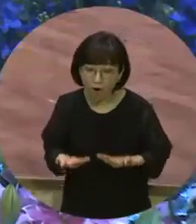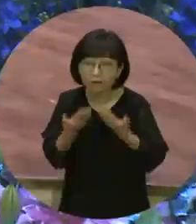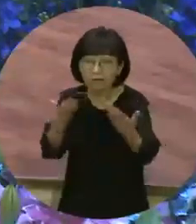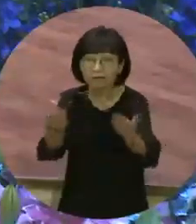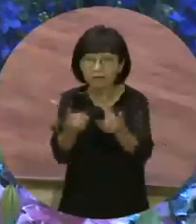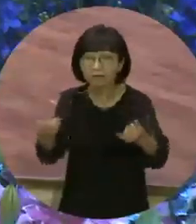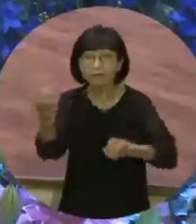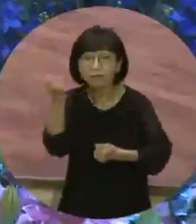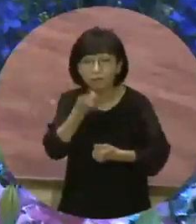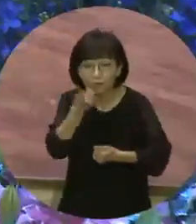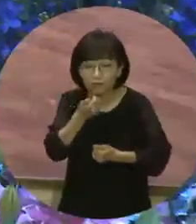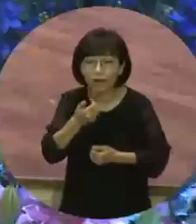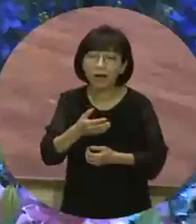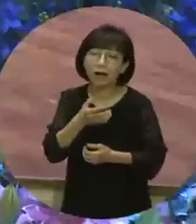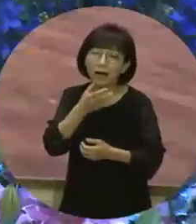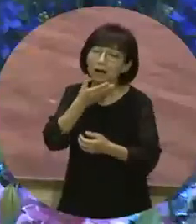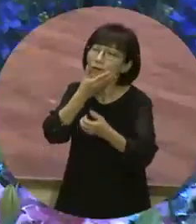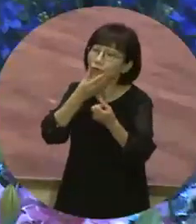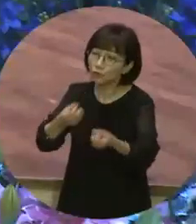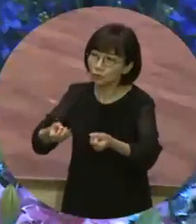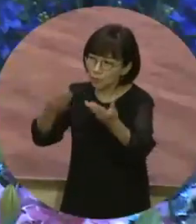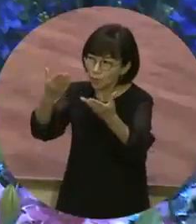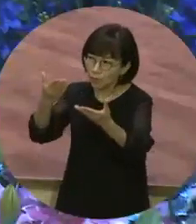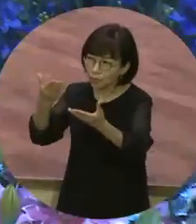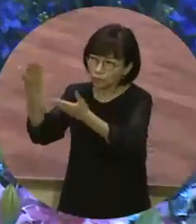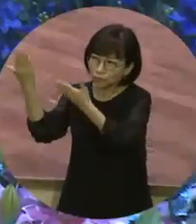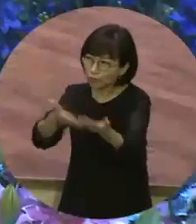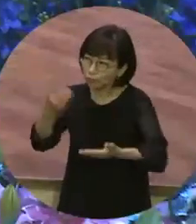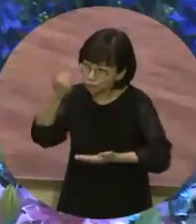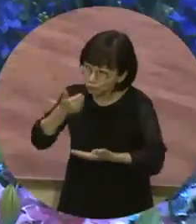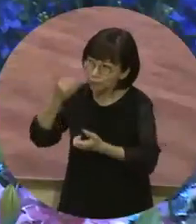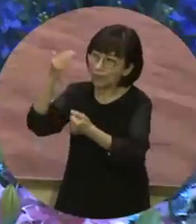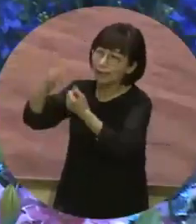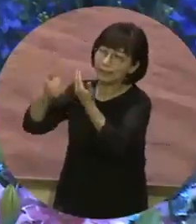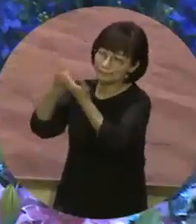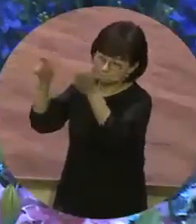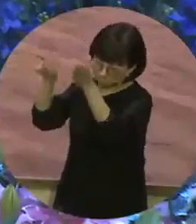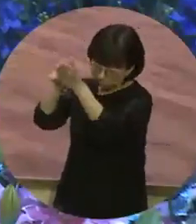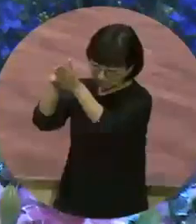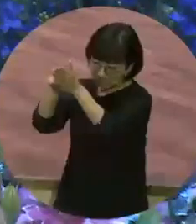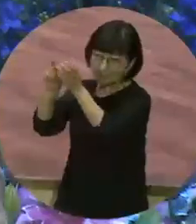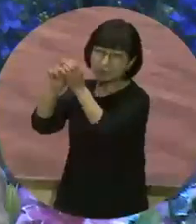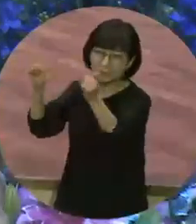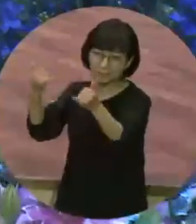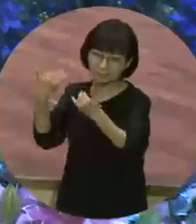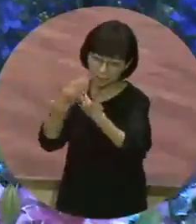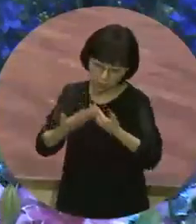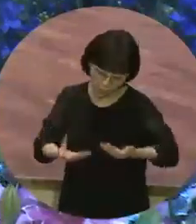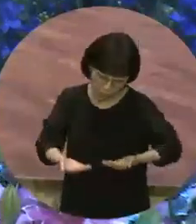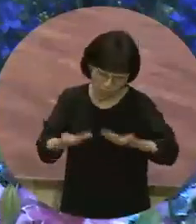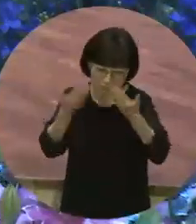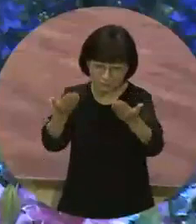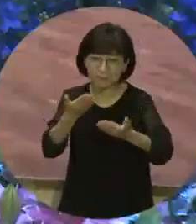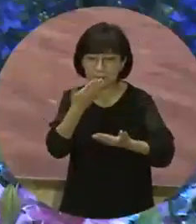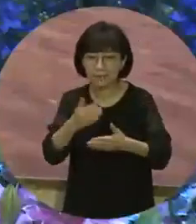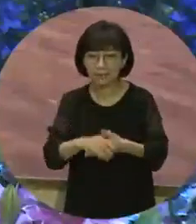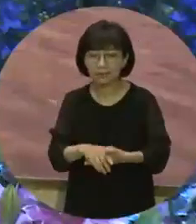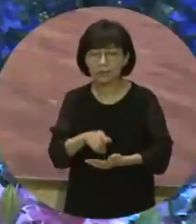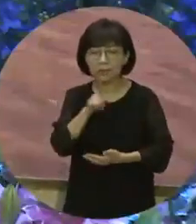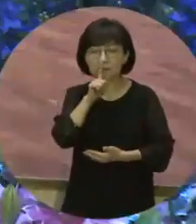축복의 근원이 하나님이신 줄 믿는 사람. 그런 사람이 헌신합니다. 생색 내지